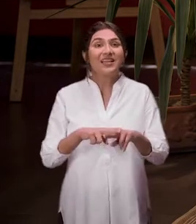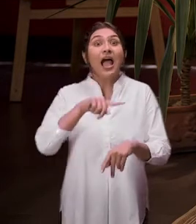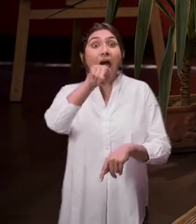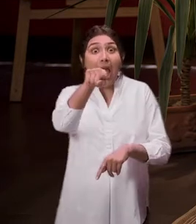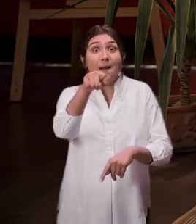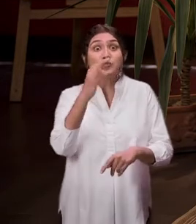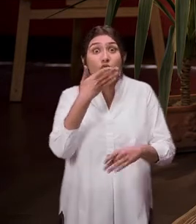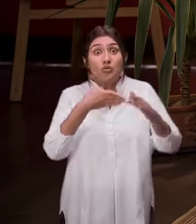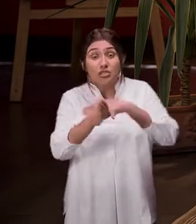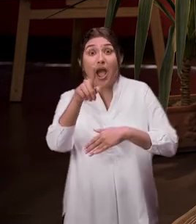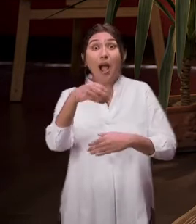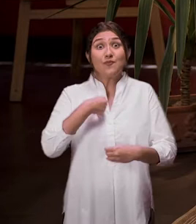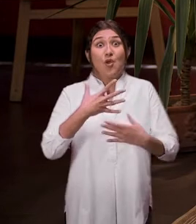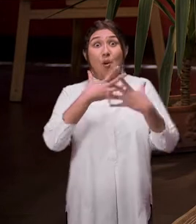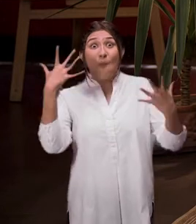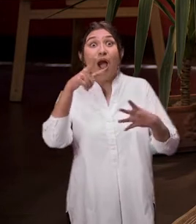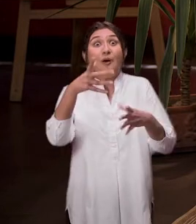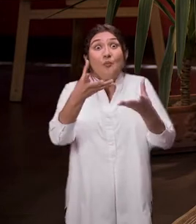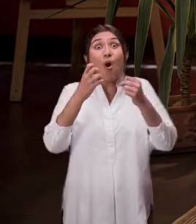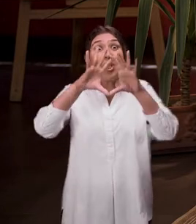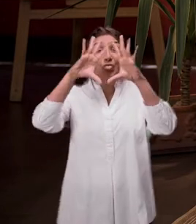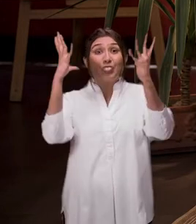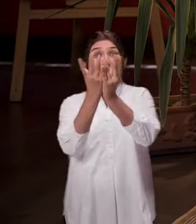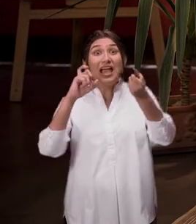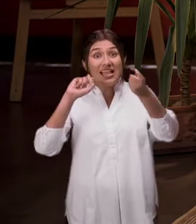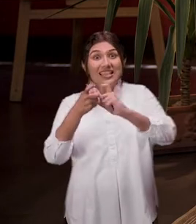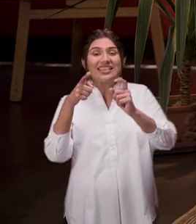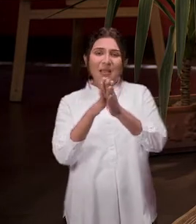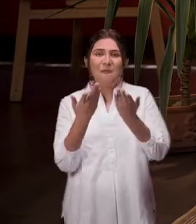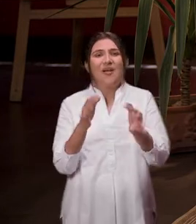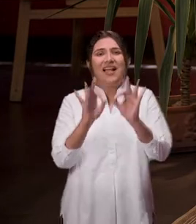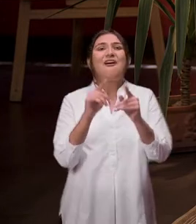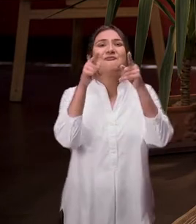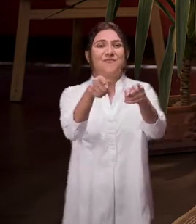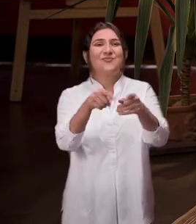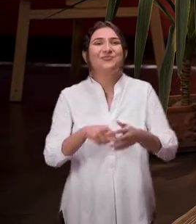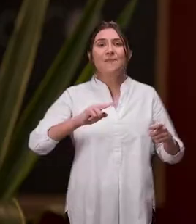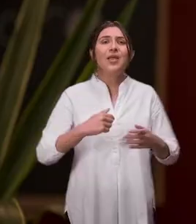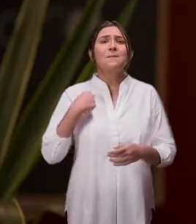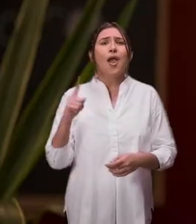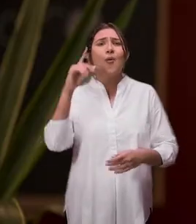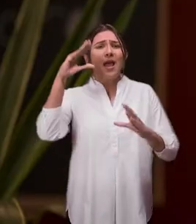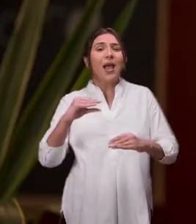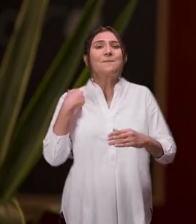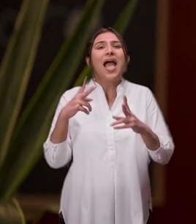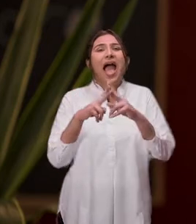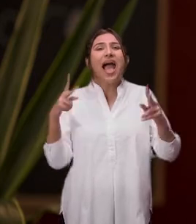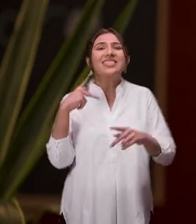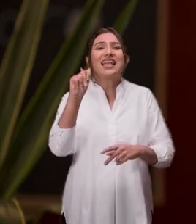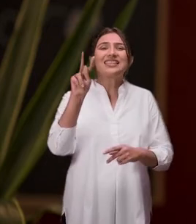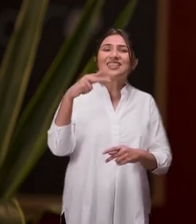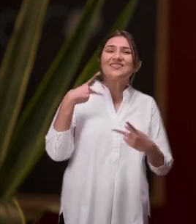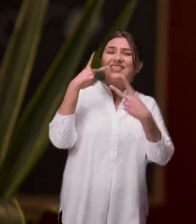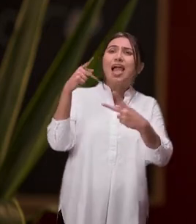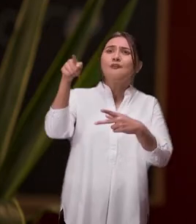अगर आप भी स्कूल जाते हैं और आपको भी पढ़ाई का शौक है और आप भी चाहते हैं दुनिया बदलना, this is the book for you. When I was younger, I used to